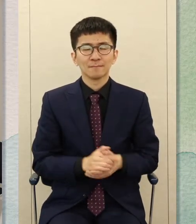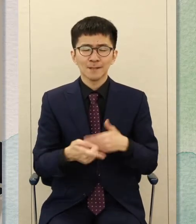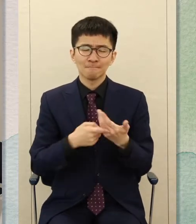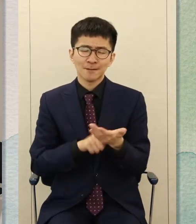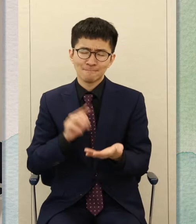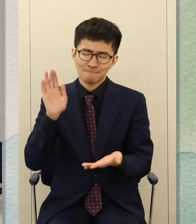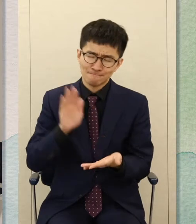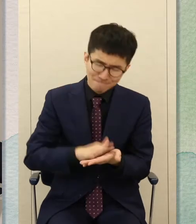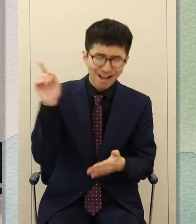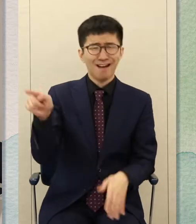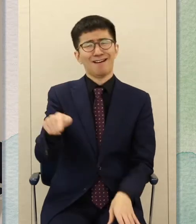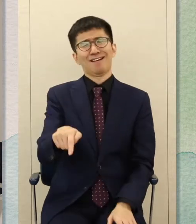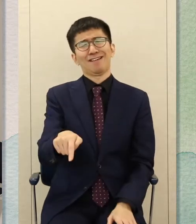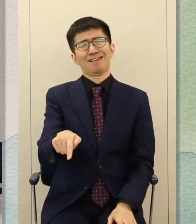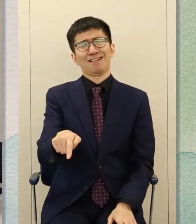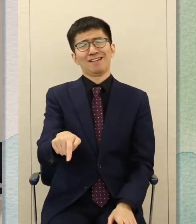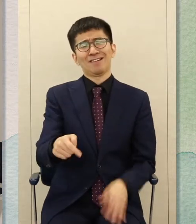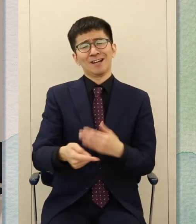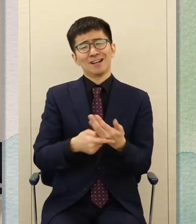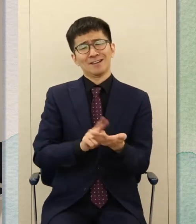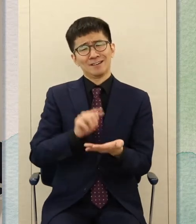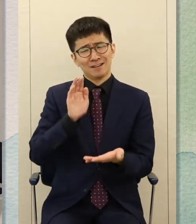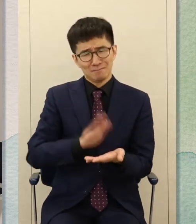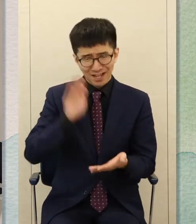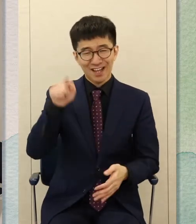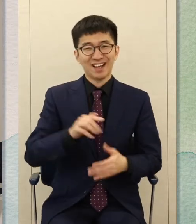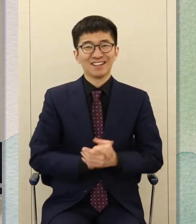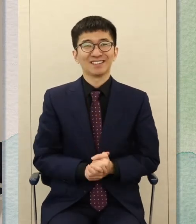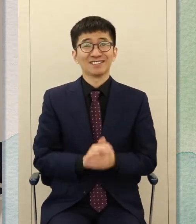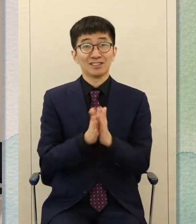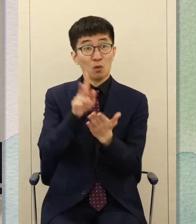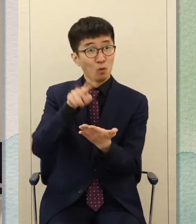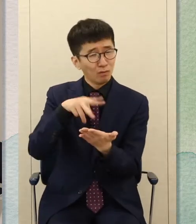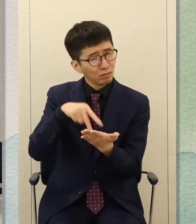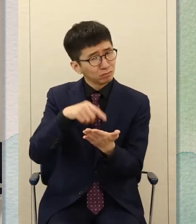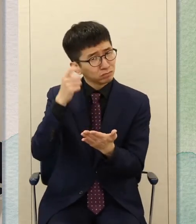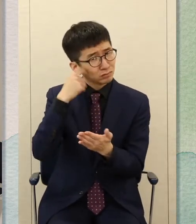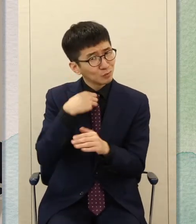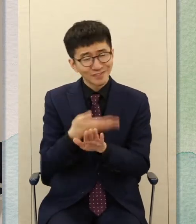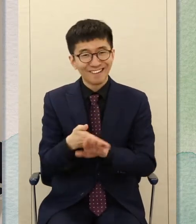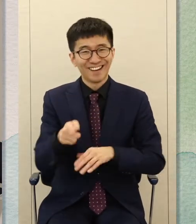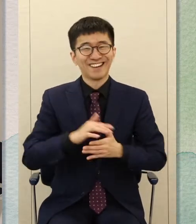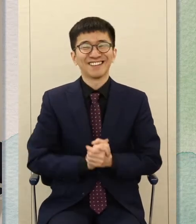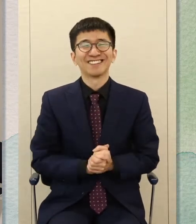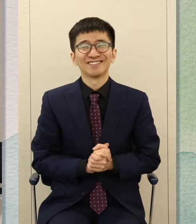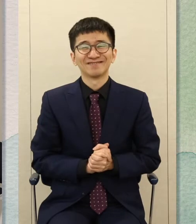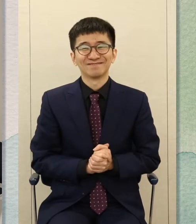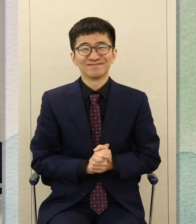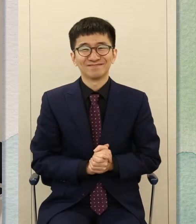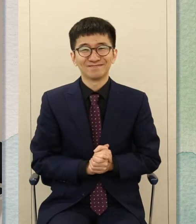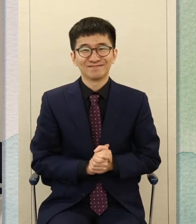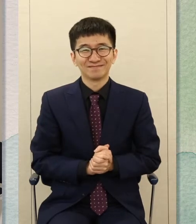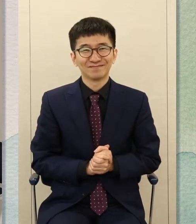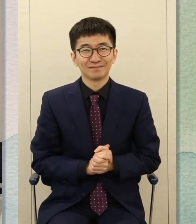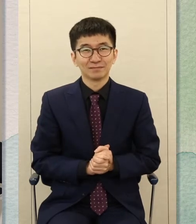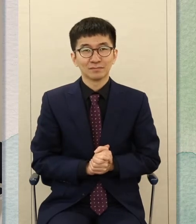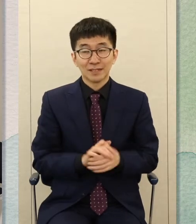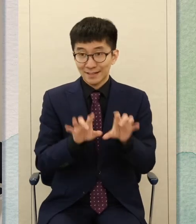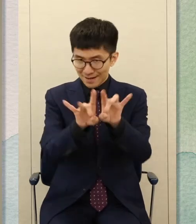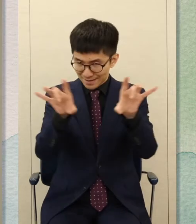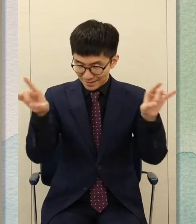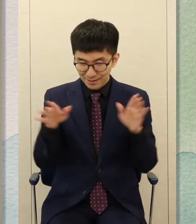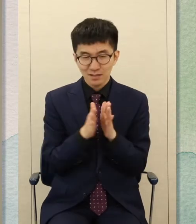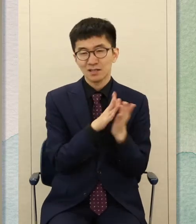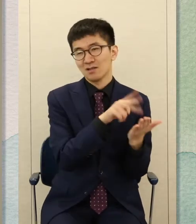열정적인 분들이세요. 이분들이 이제 독서 스타일도 되게 특이한데, 저분들은 이제 각자 책을